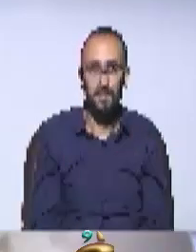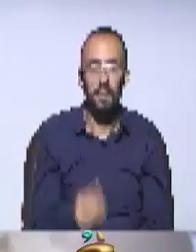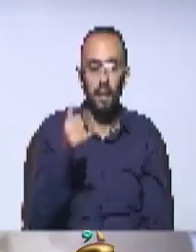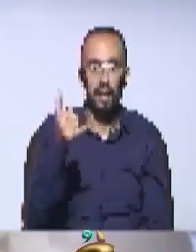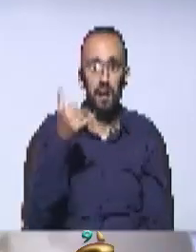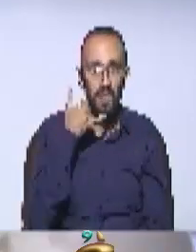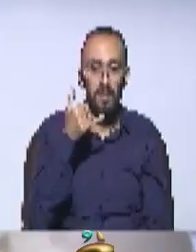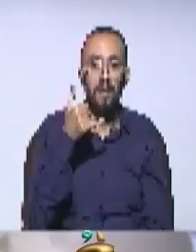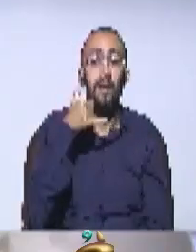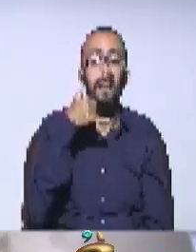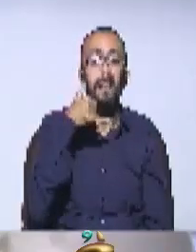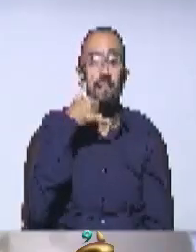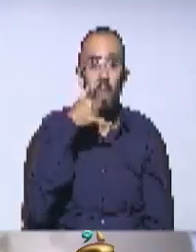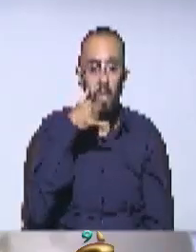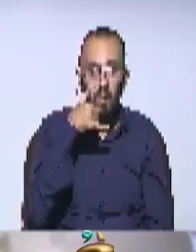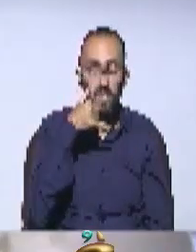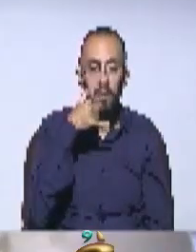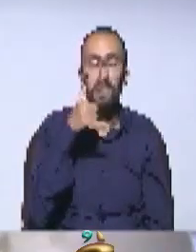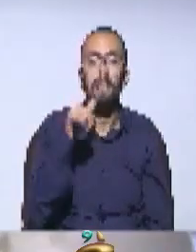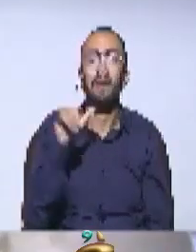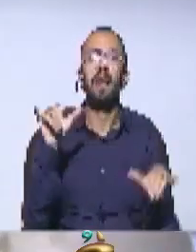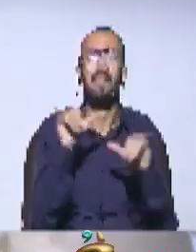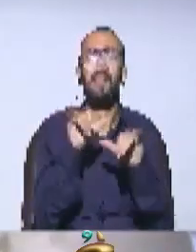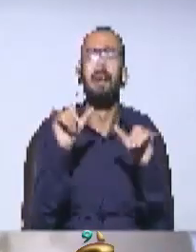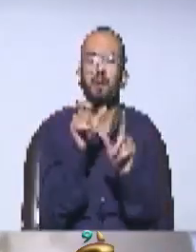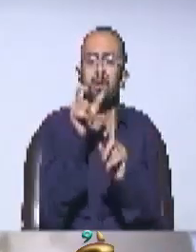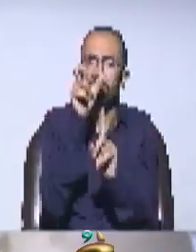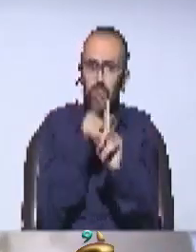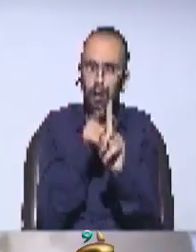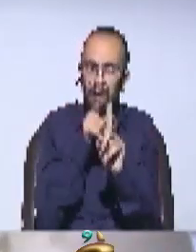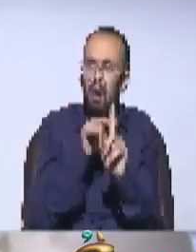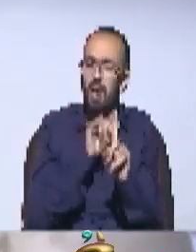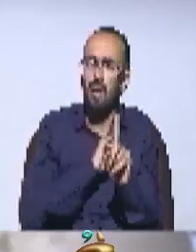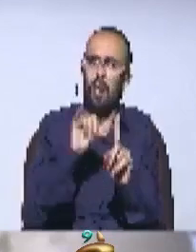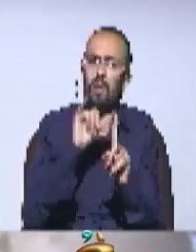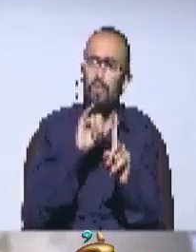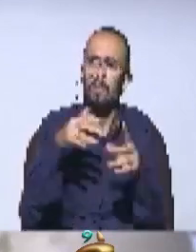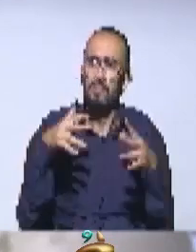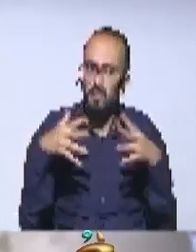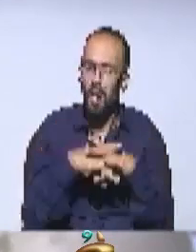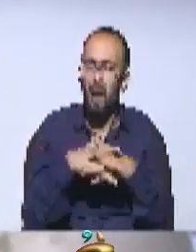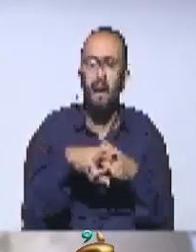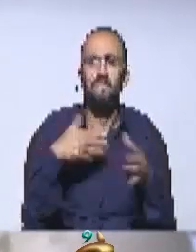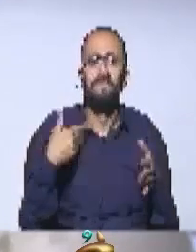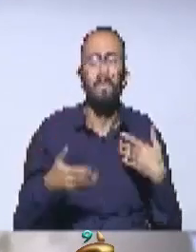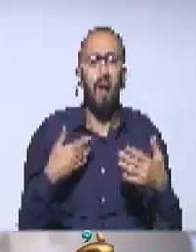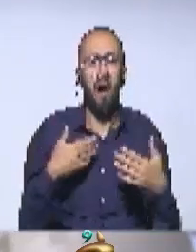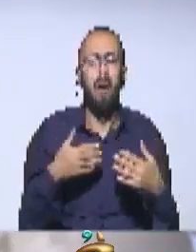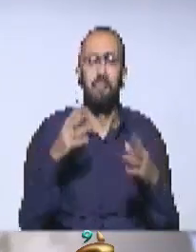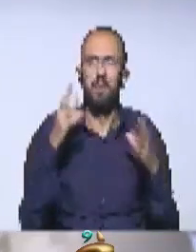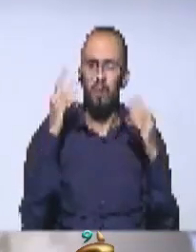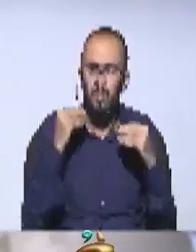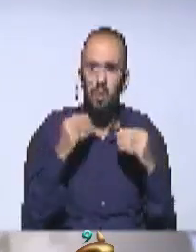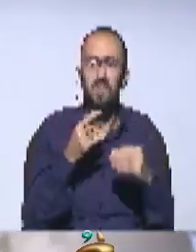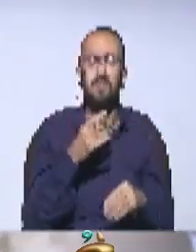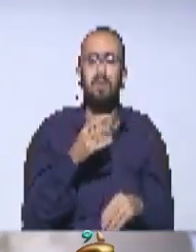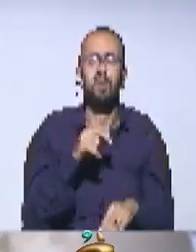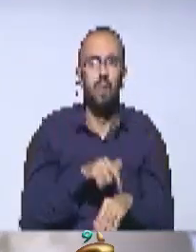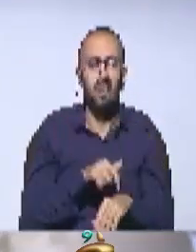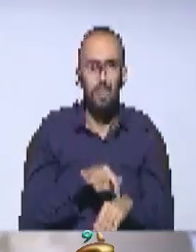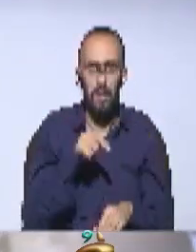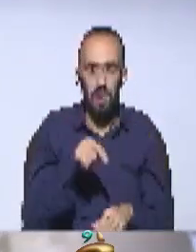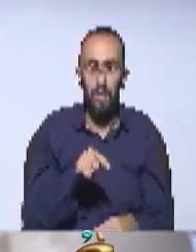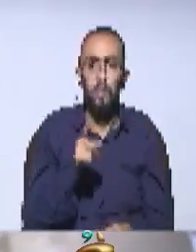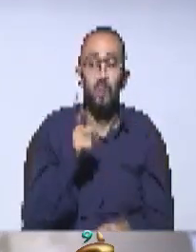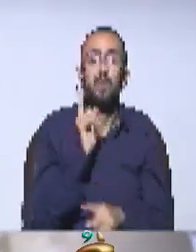دلوقتي معانا مداخلة تليفونية دايما من شخصية حريص انه يشاركنا كل افراحنا ويشاركنا كل المواقف الجميلة اللي بنعدي